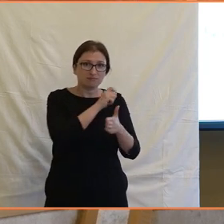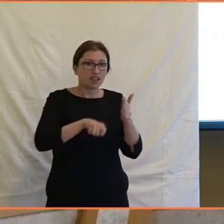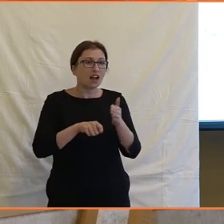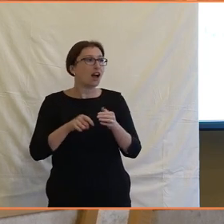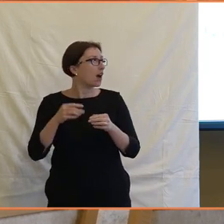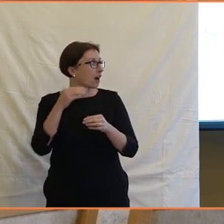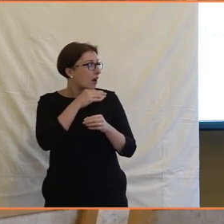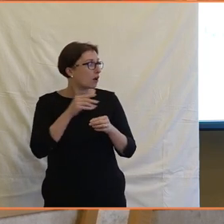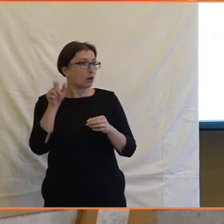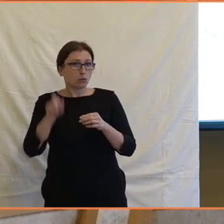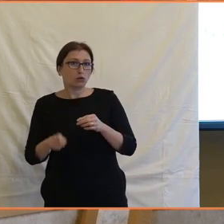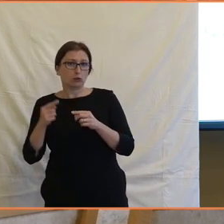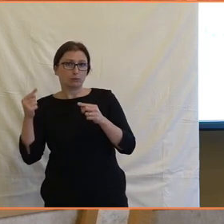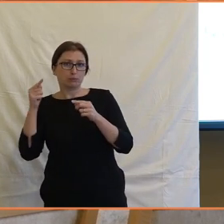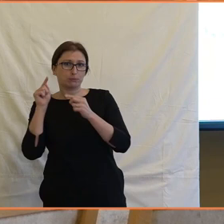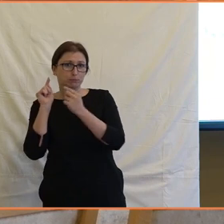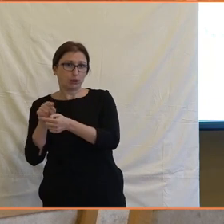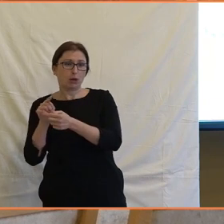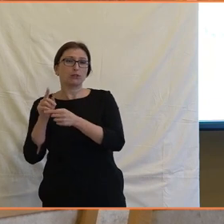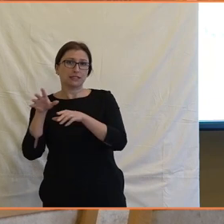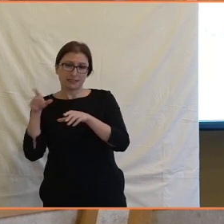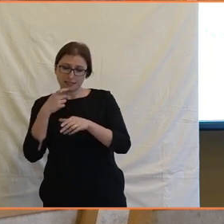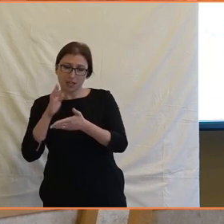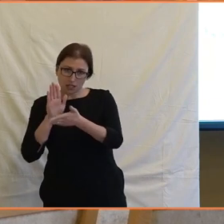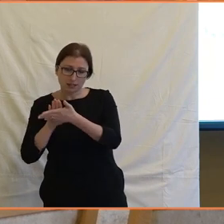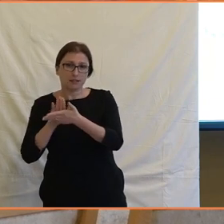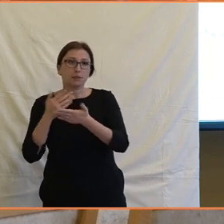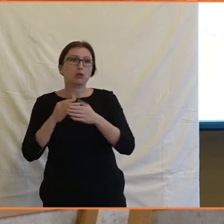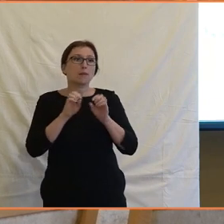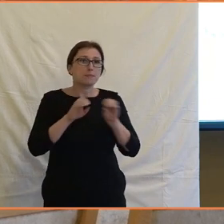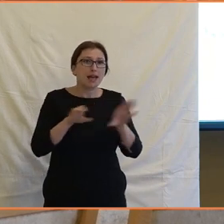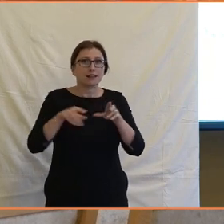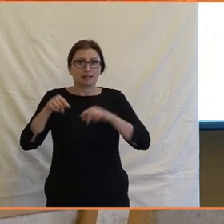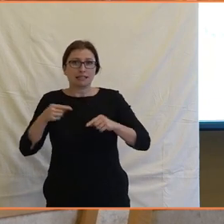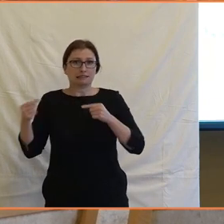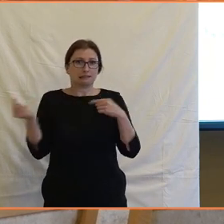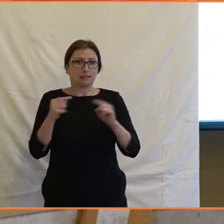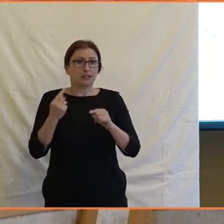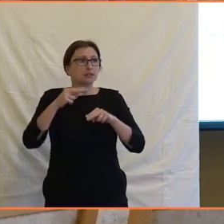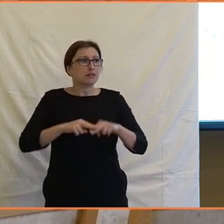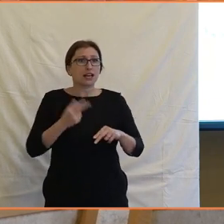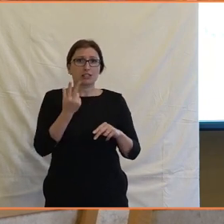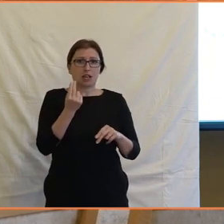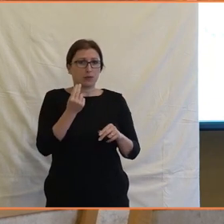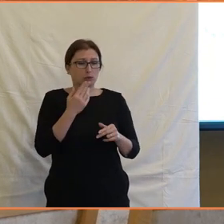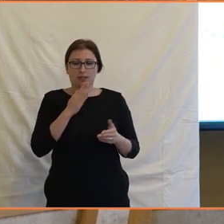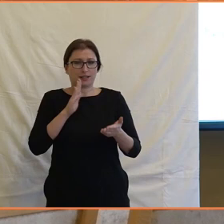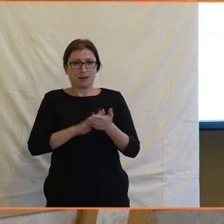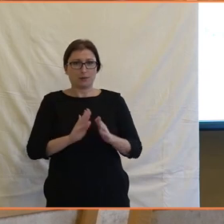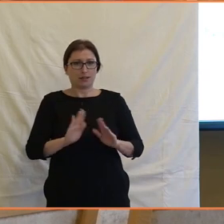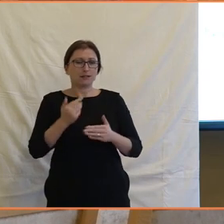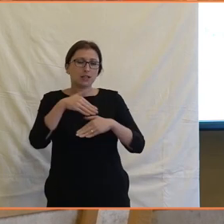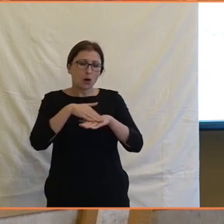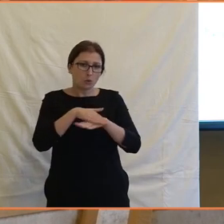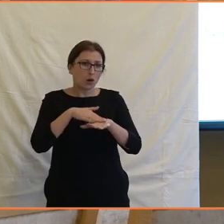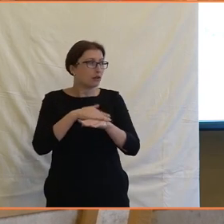barikády a myslím si, že zabřenu do tohle sporu, který je teďka aktuální i v médiích, i mezi námi, by nám tady v posledních 3 minutách vůbec neprospělo. Takže